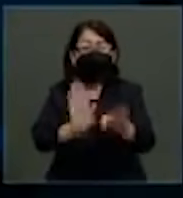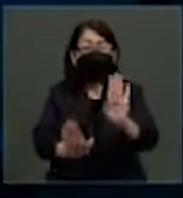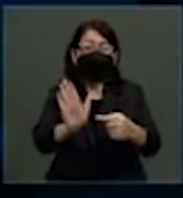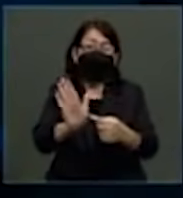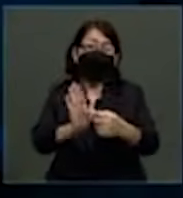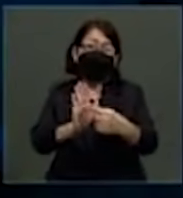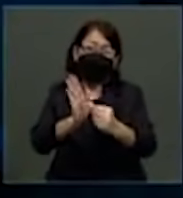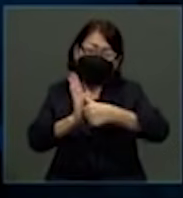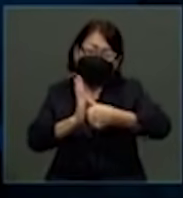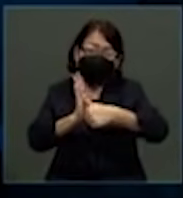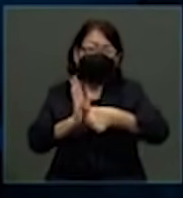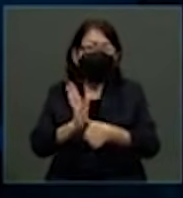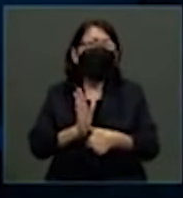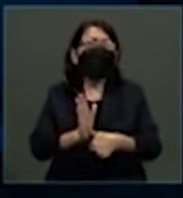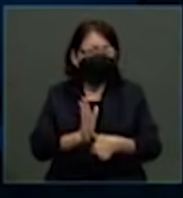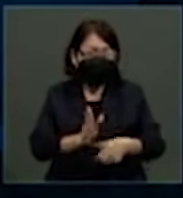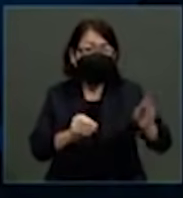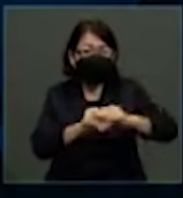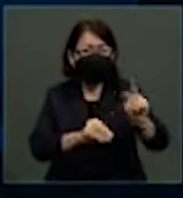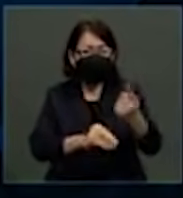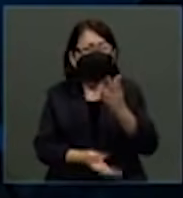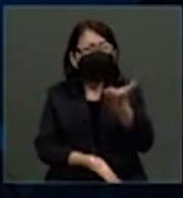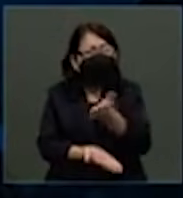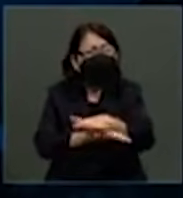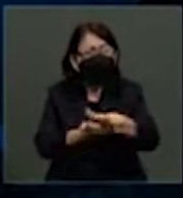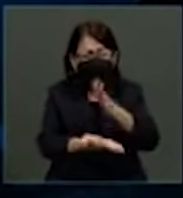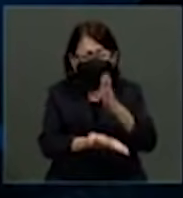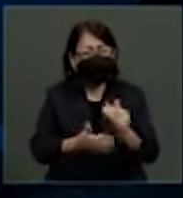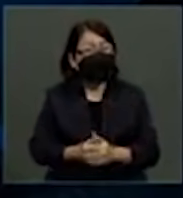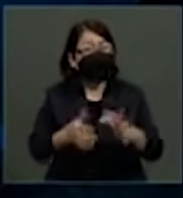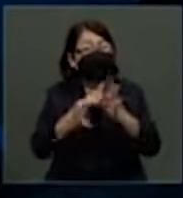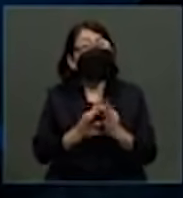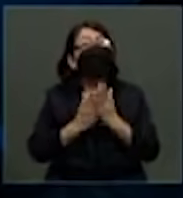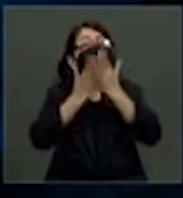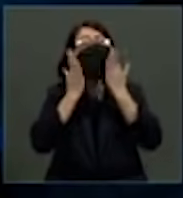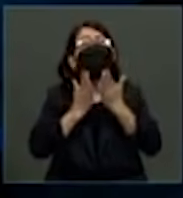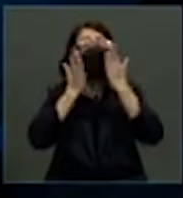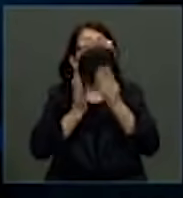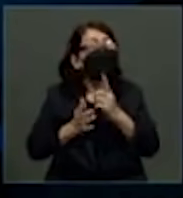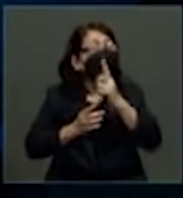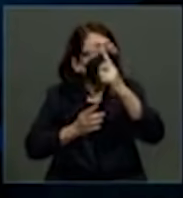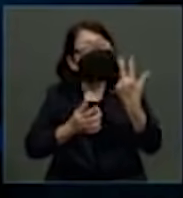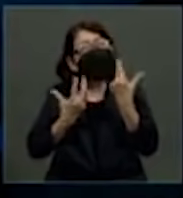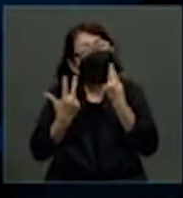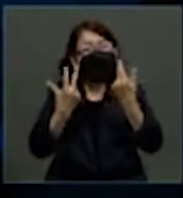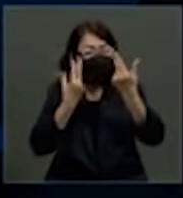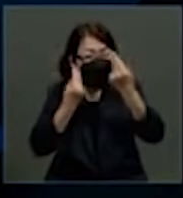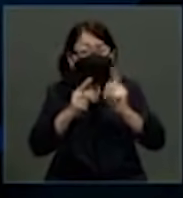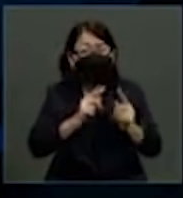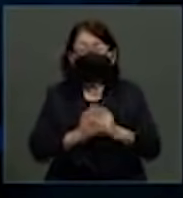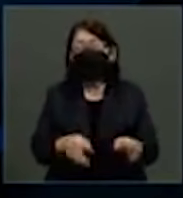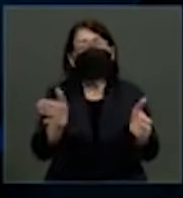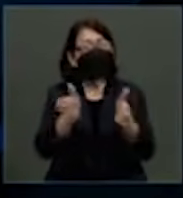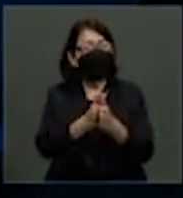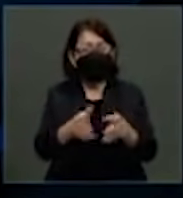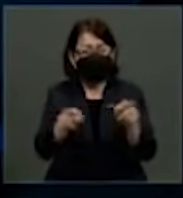างที่เราเคยว่าไว้นะครับนวดเท้าเราก็ยังครั้งนี้ขอความเข้มขึ้นมาก็ขอความร่วมมืองดไปด้วยเพราะฉะนั้นเสริมความ